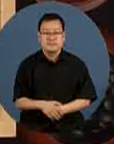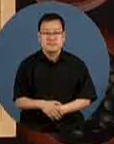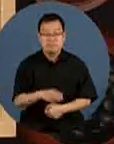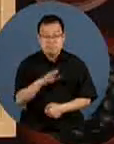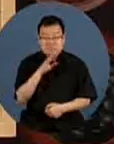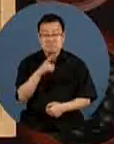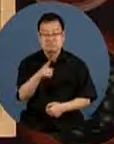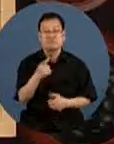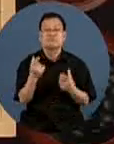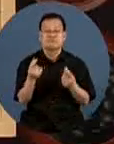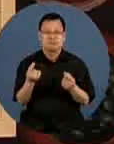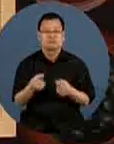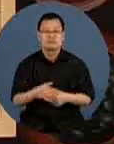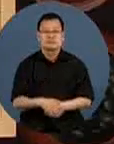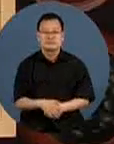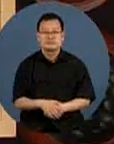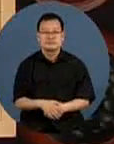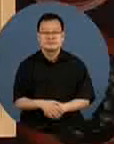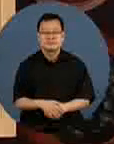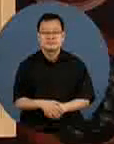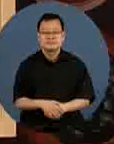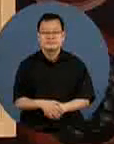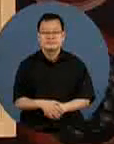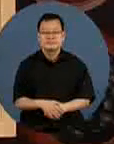당연한 수죠? 네.